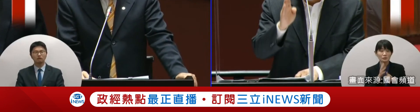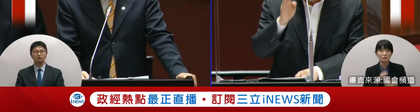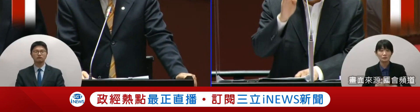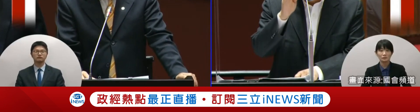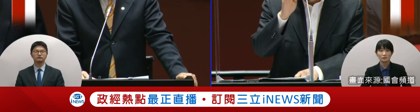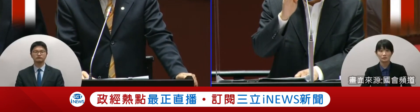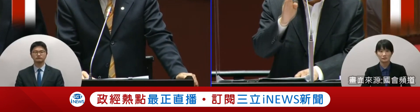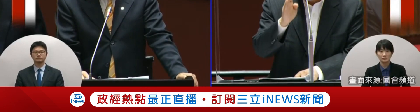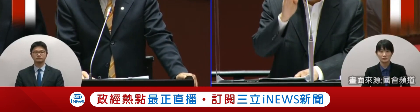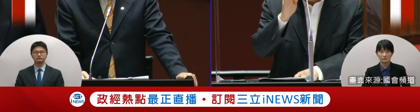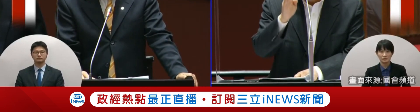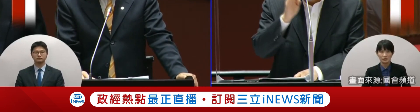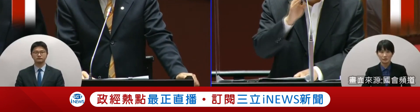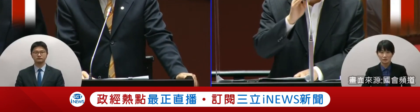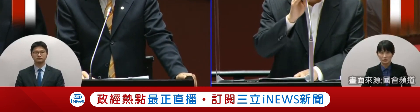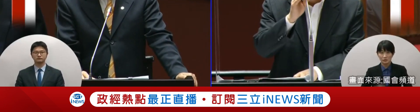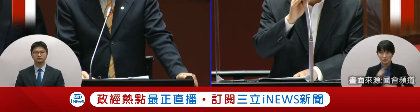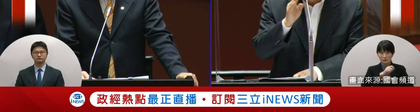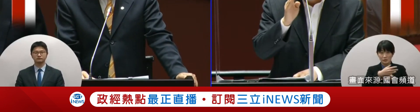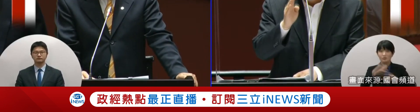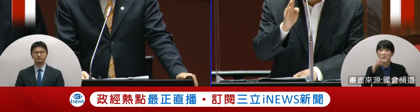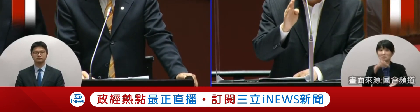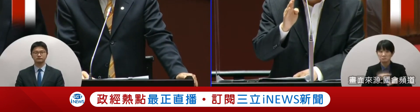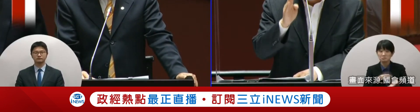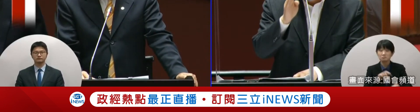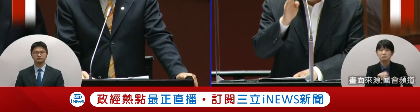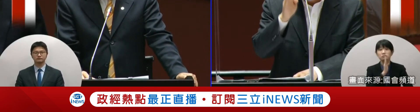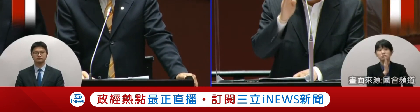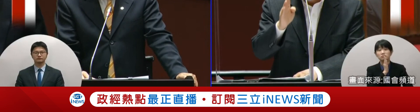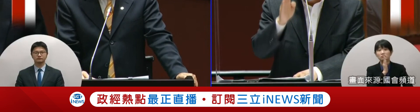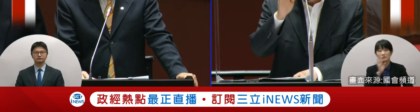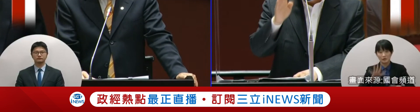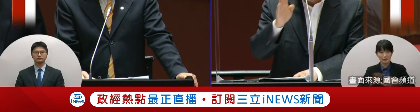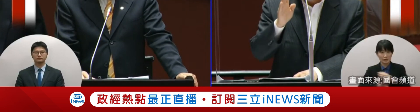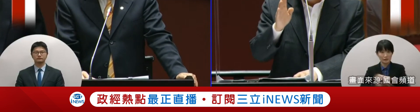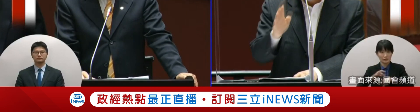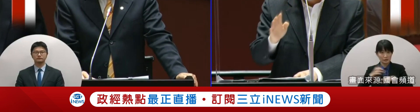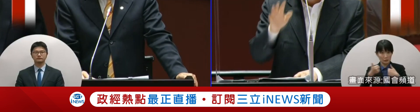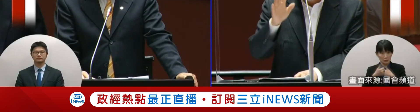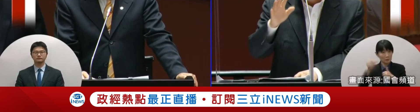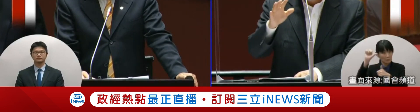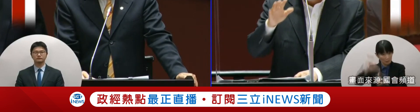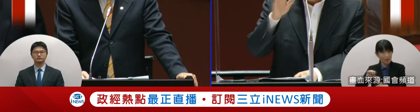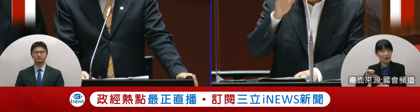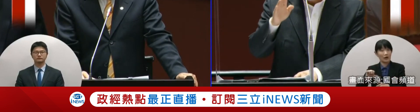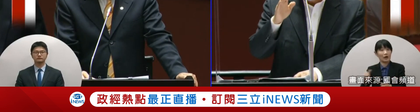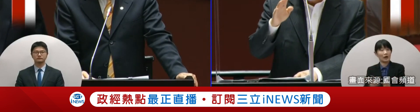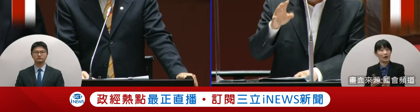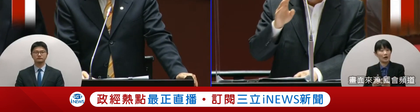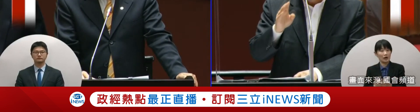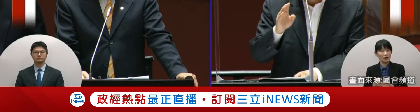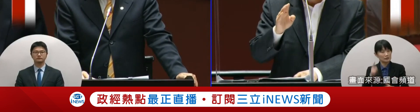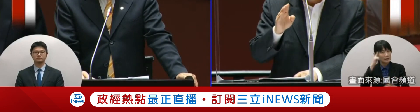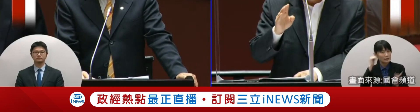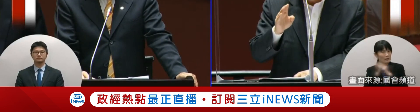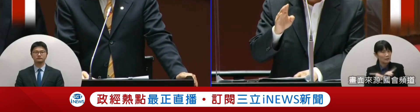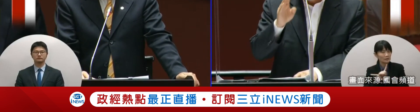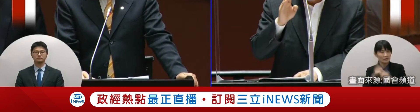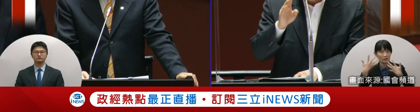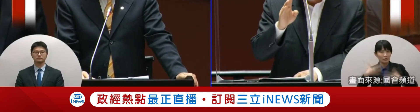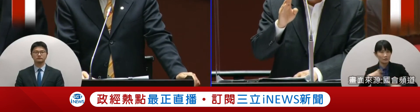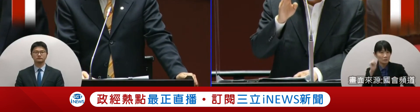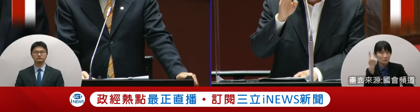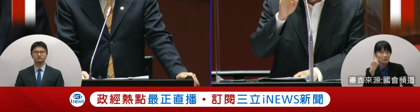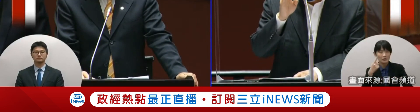个租用的一个事情，所以你们针对基金会这边去处罚的时候，就表示这个问题出在